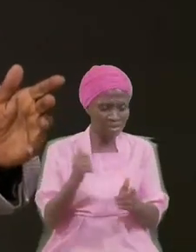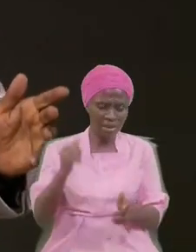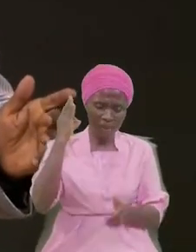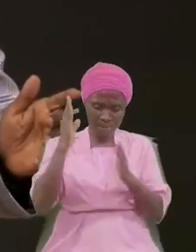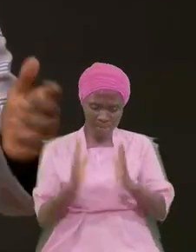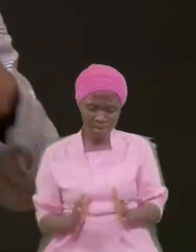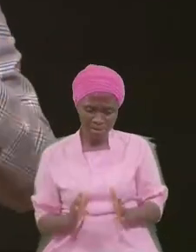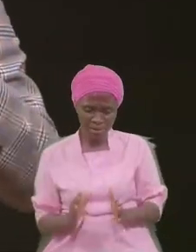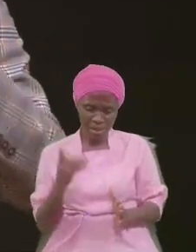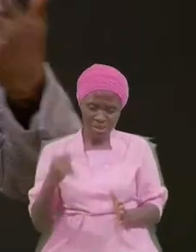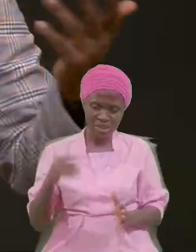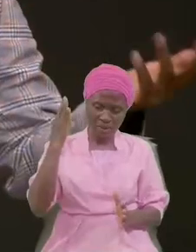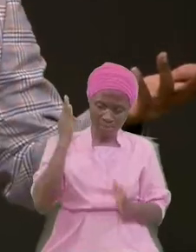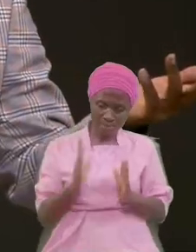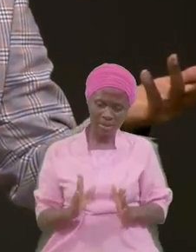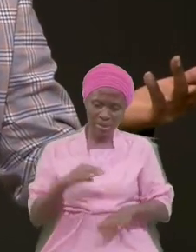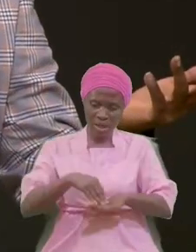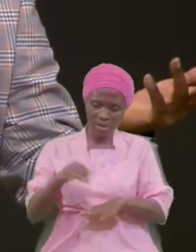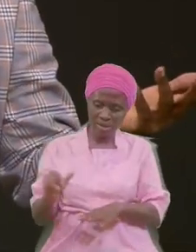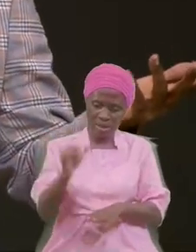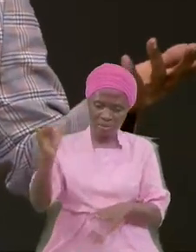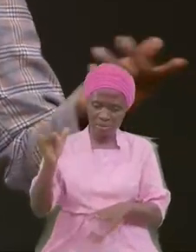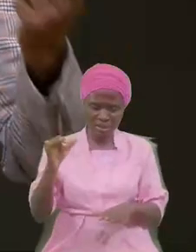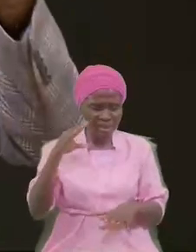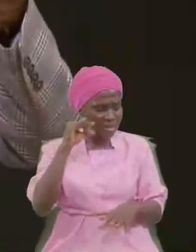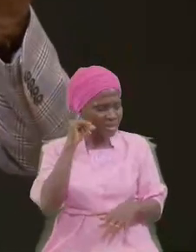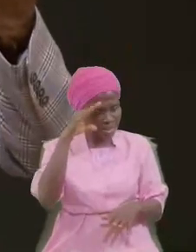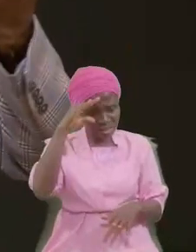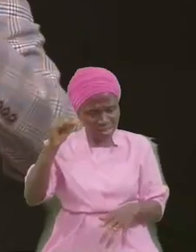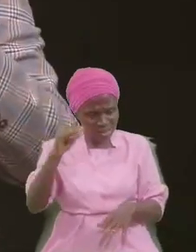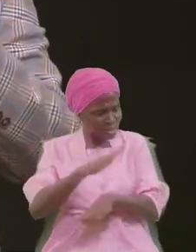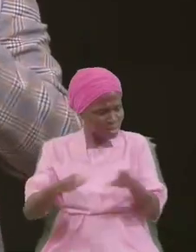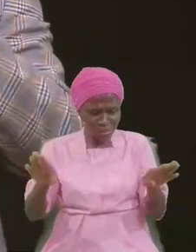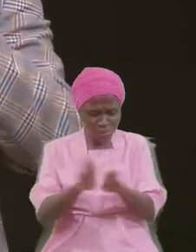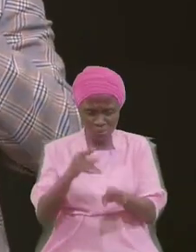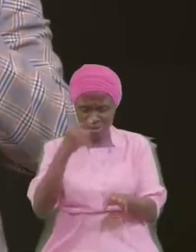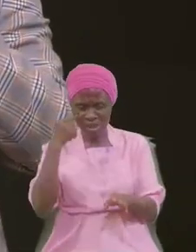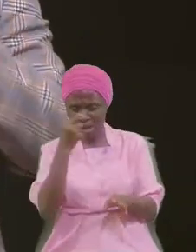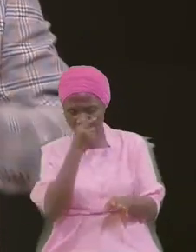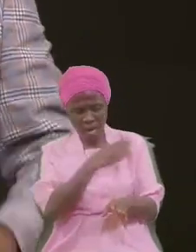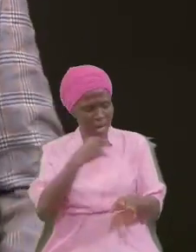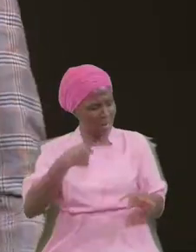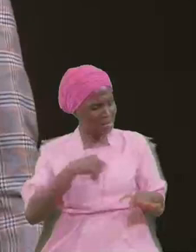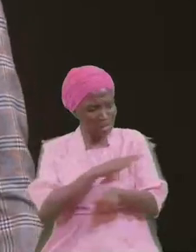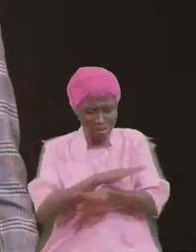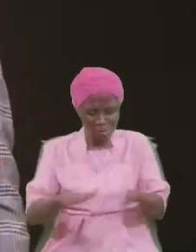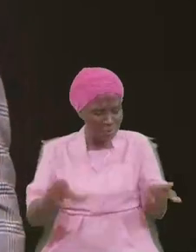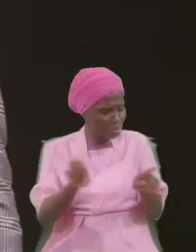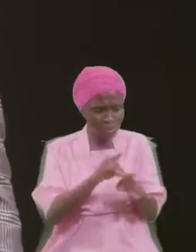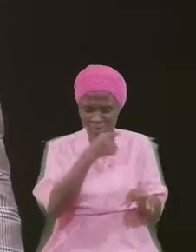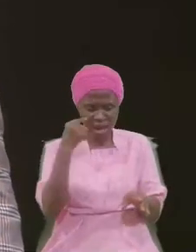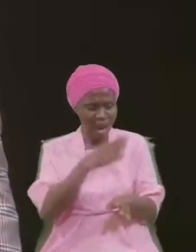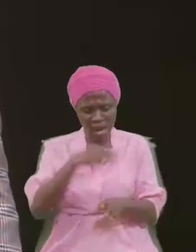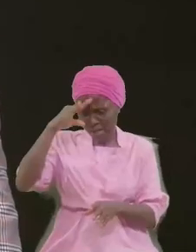rendez-vous à l'aéroport. Je n'ai pas fermé les yeux, il n'a pas fermé les yeux. Et il a prié, dit que Dieu a